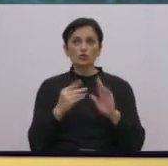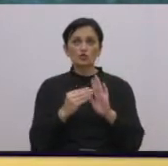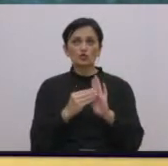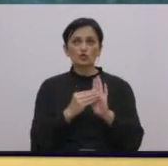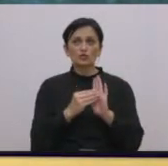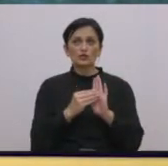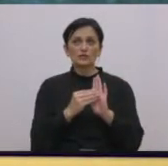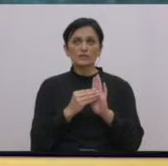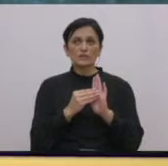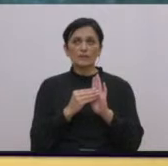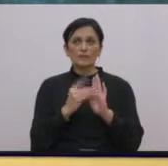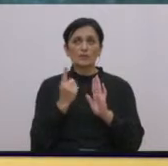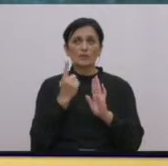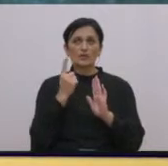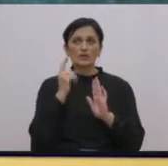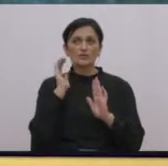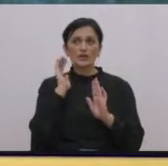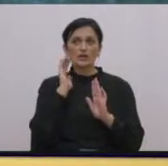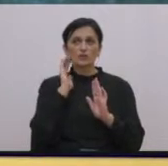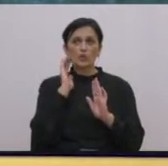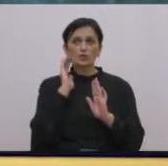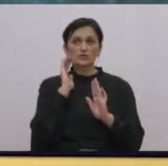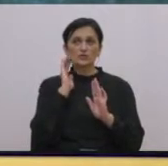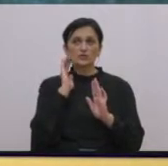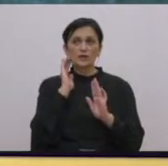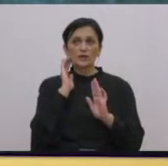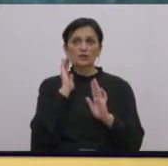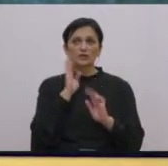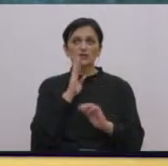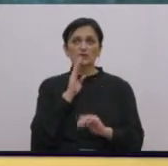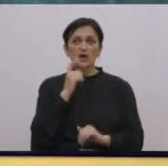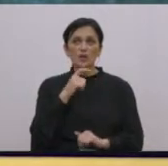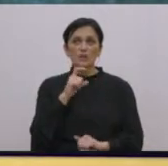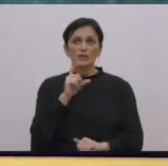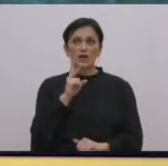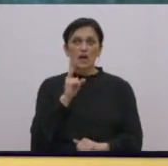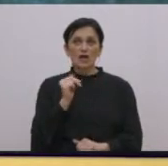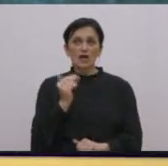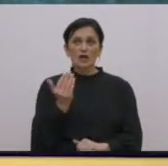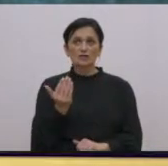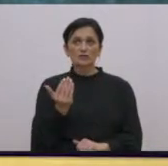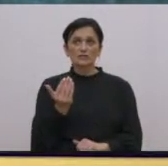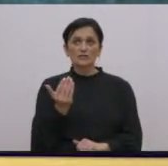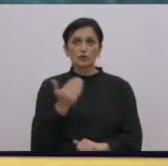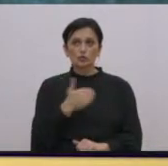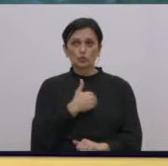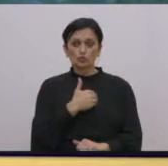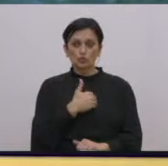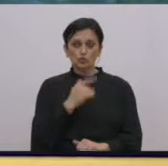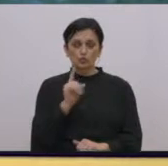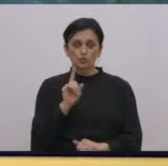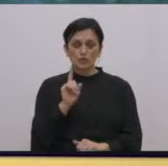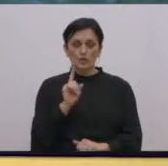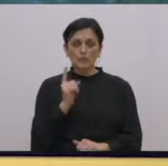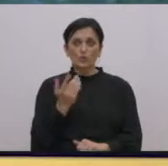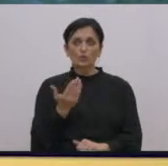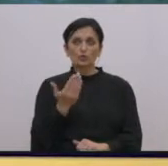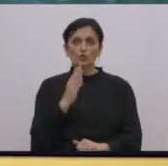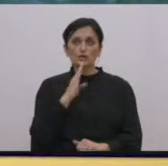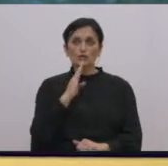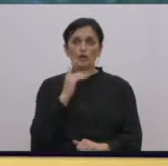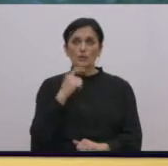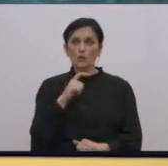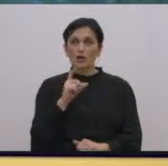baze, pirmeli mosmenit, cavetonica, când surtrametu,